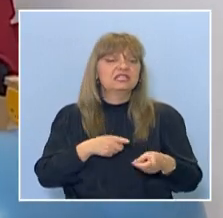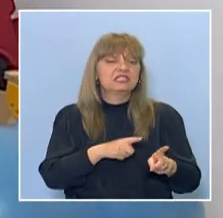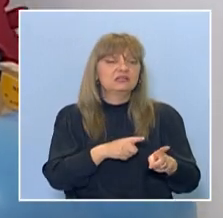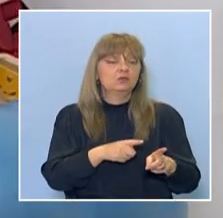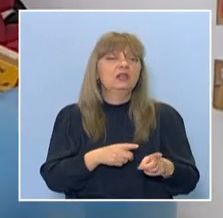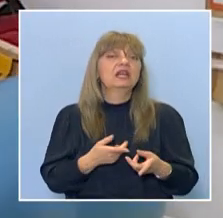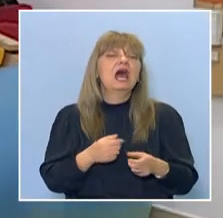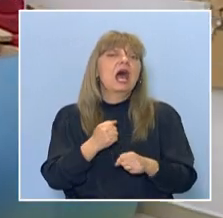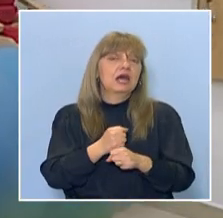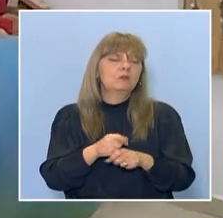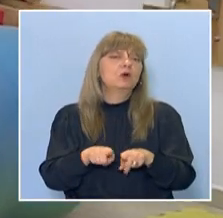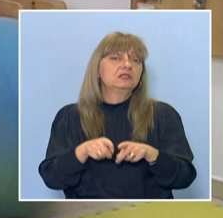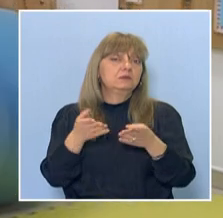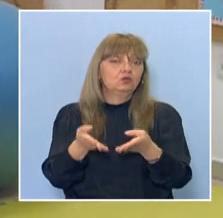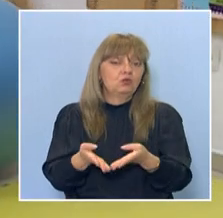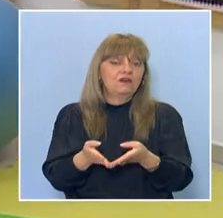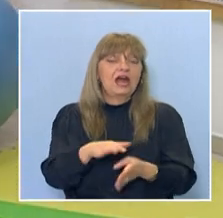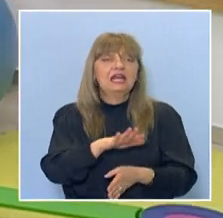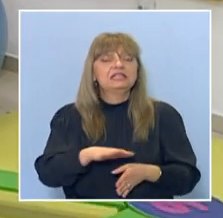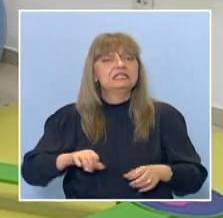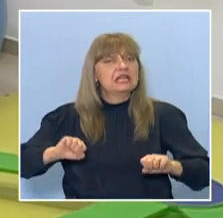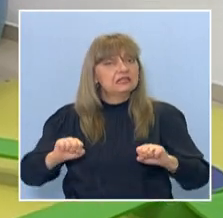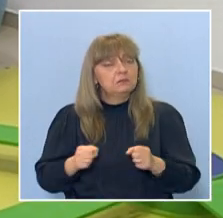това, децата по-бързо започват